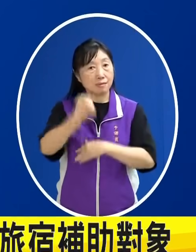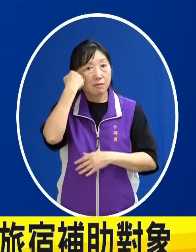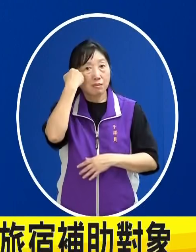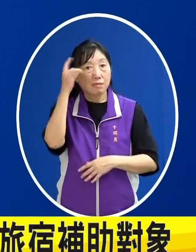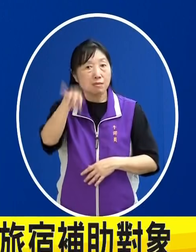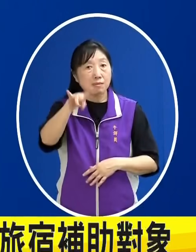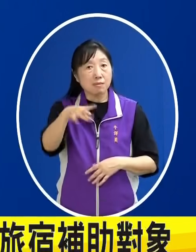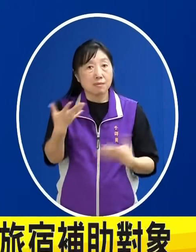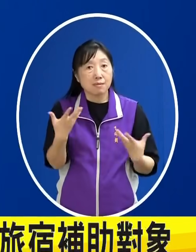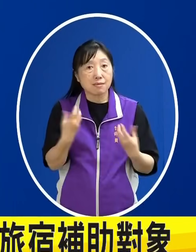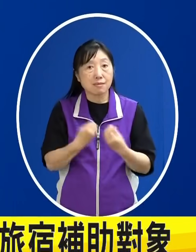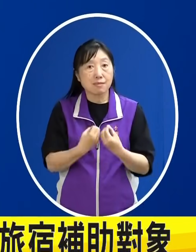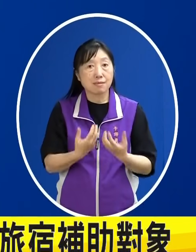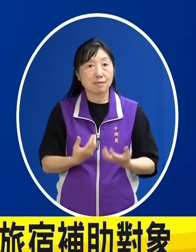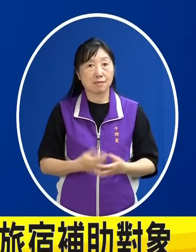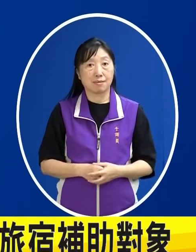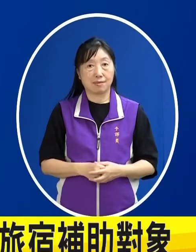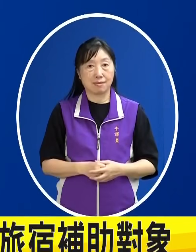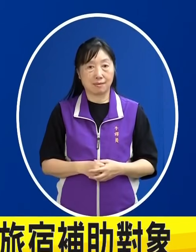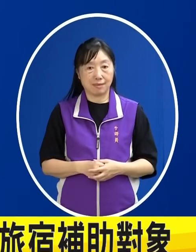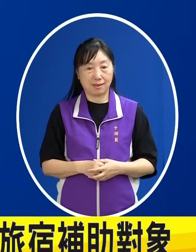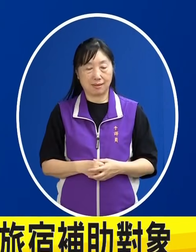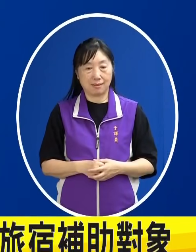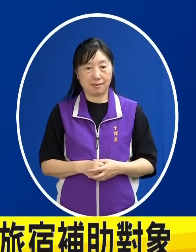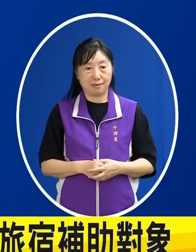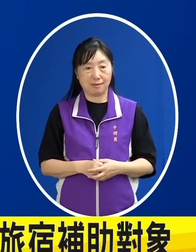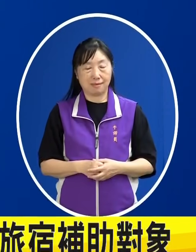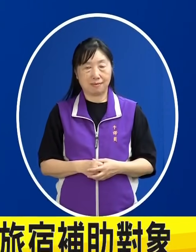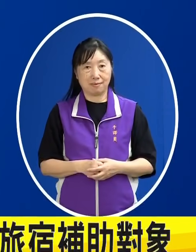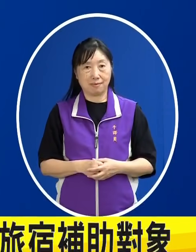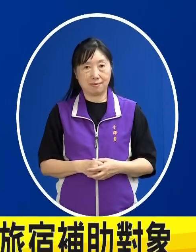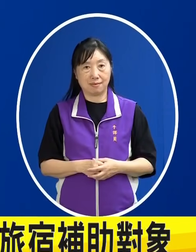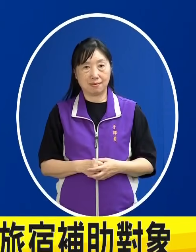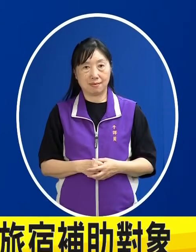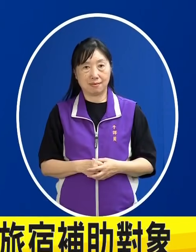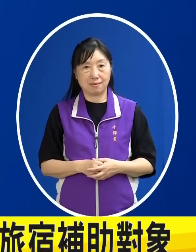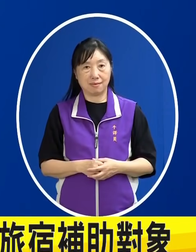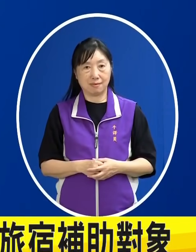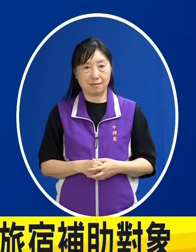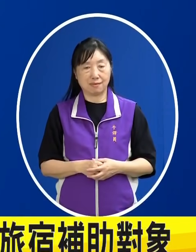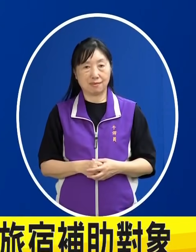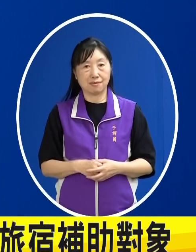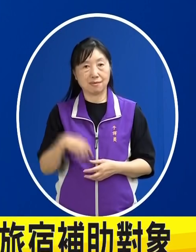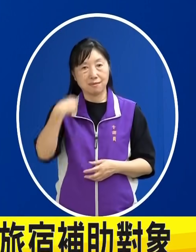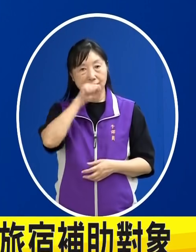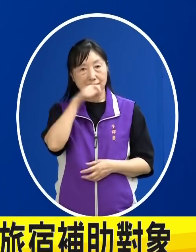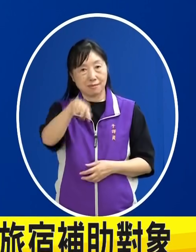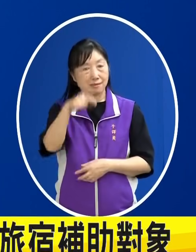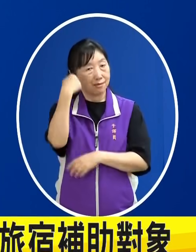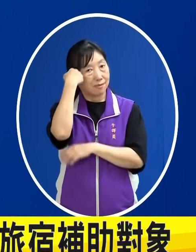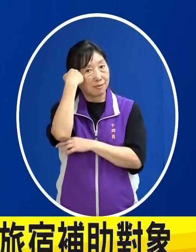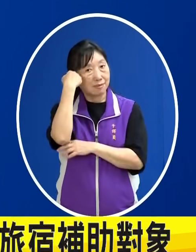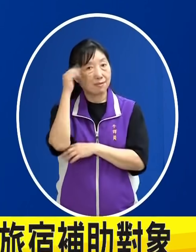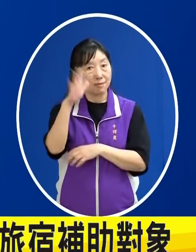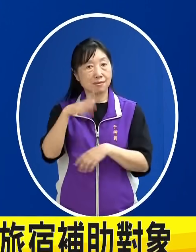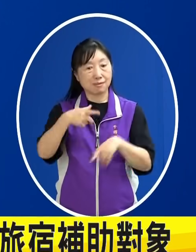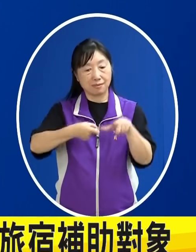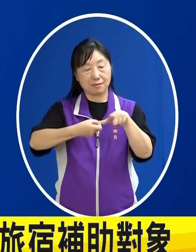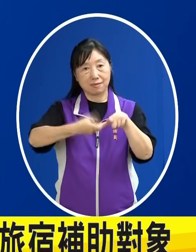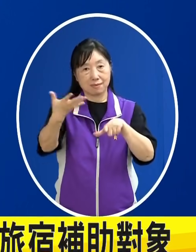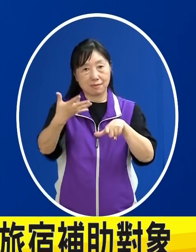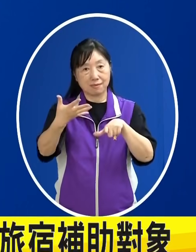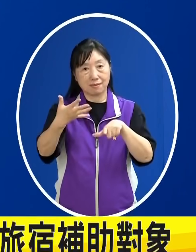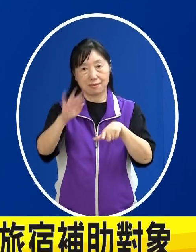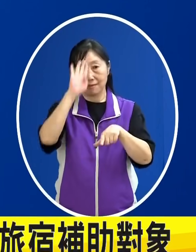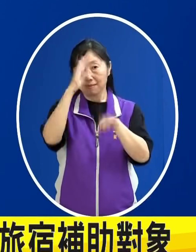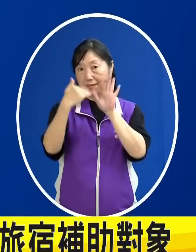些旅馆基本上我们在 台湾旅宿网有公布防疫旅